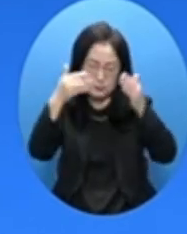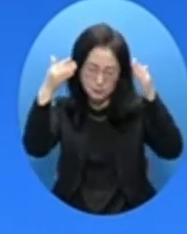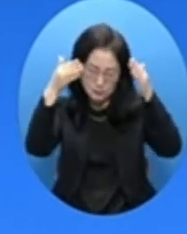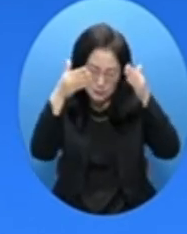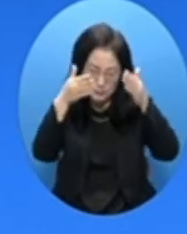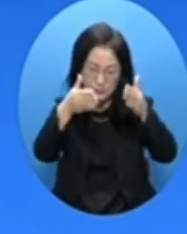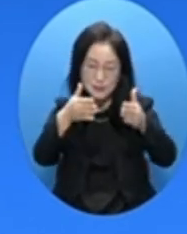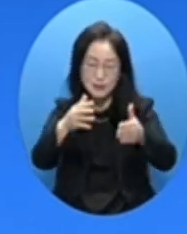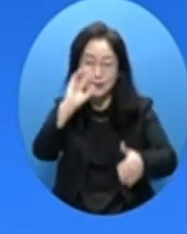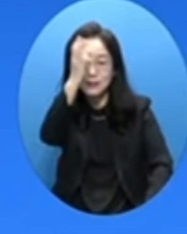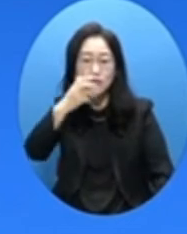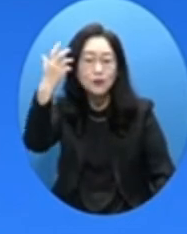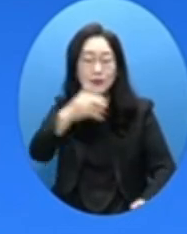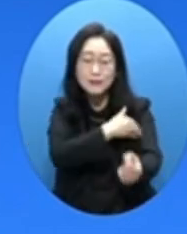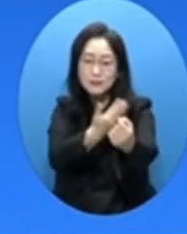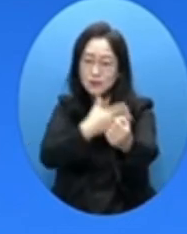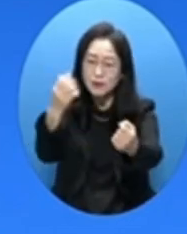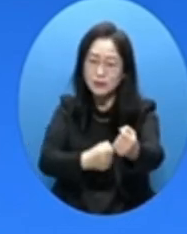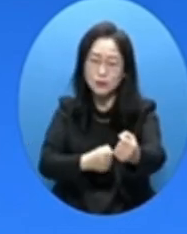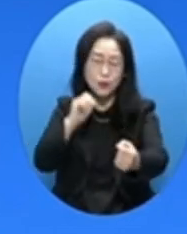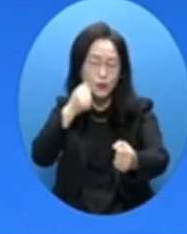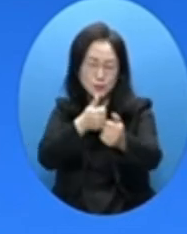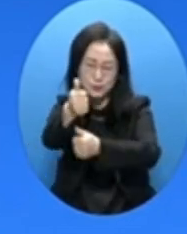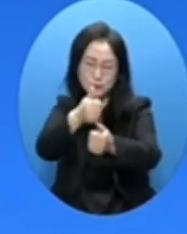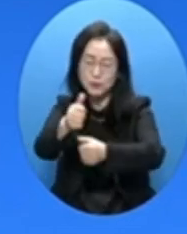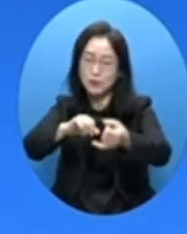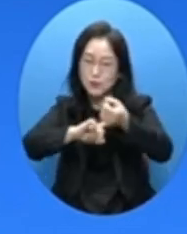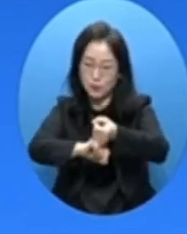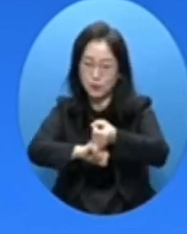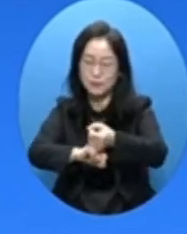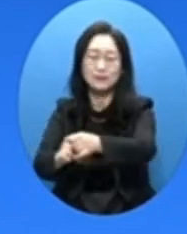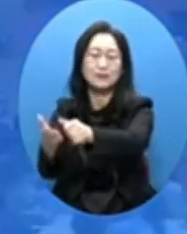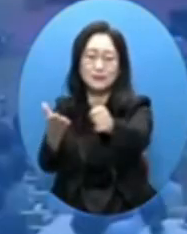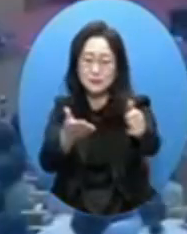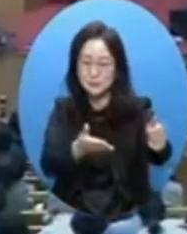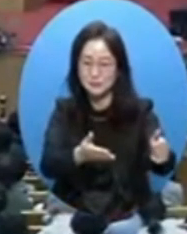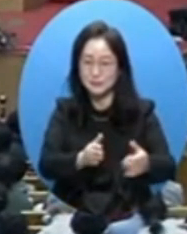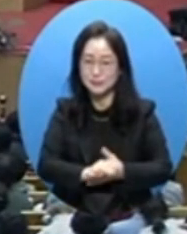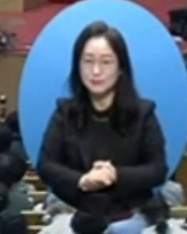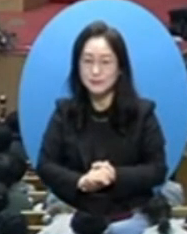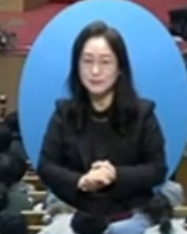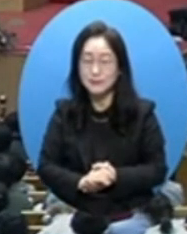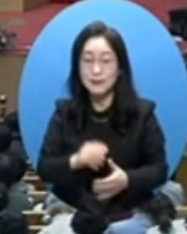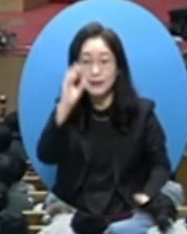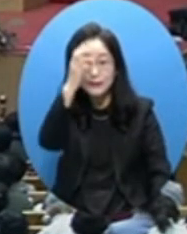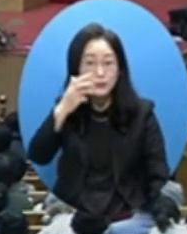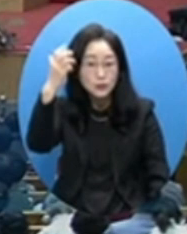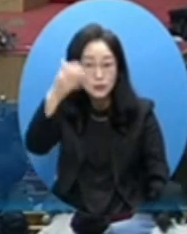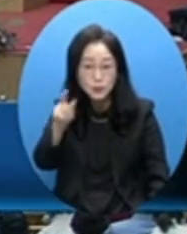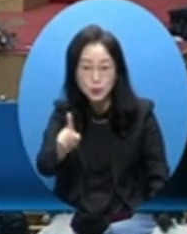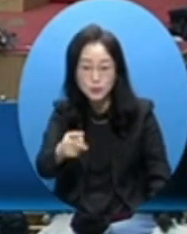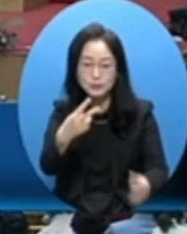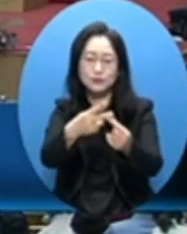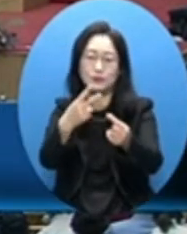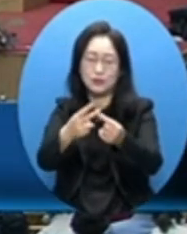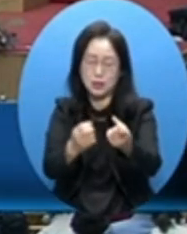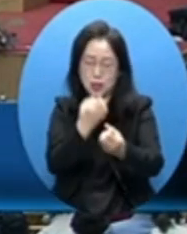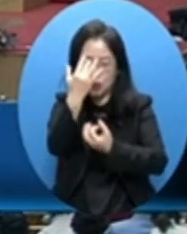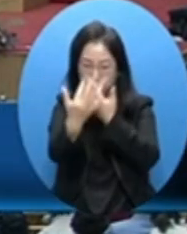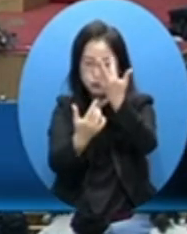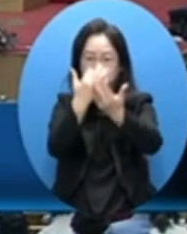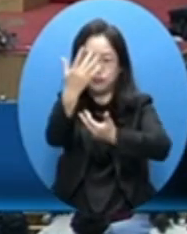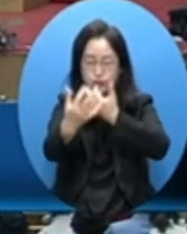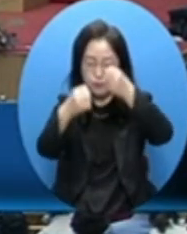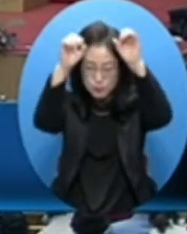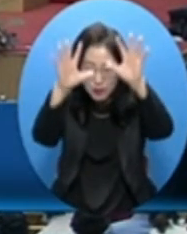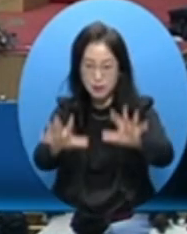두고 성령의 능력으로 모든 어려움을 이겨나가는 주님의 귀한 일꾼이 되어야 할 것입니다 성의의 둘째로 불같이 임했습니다 불같은